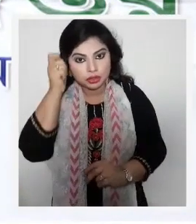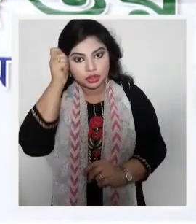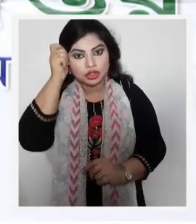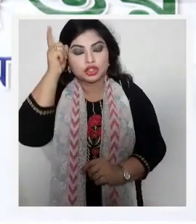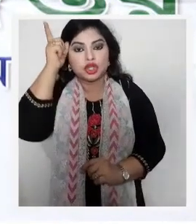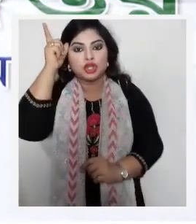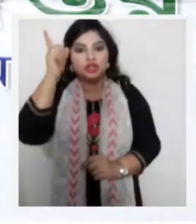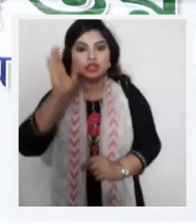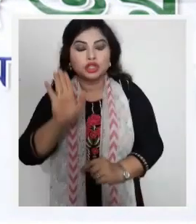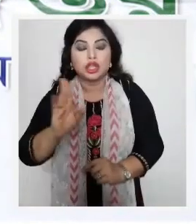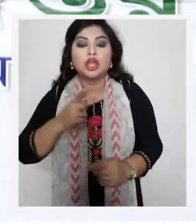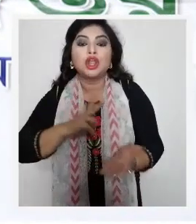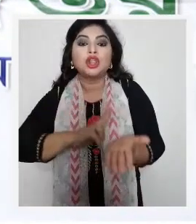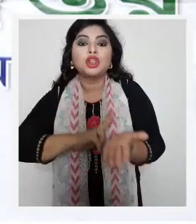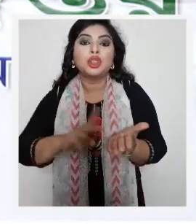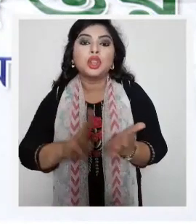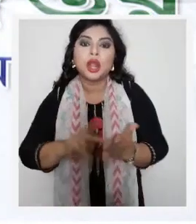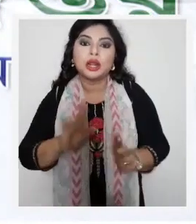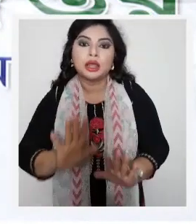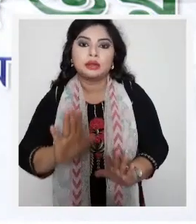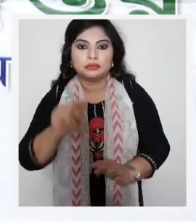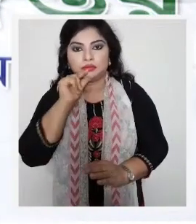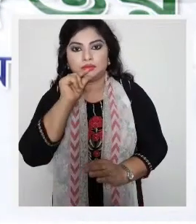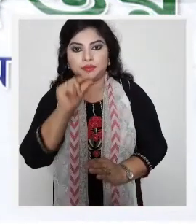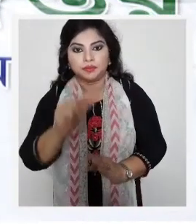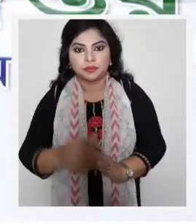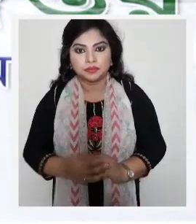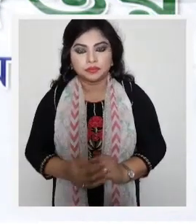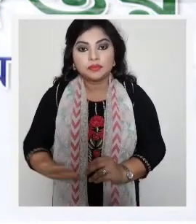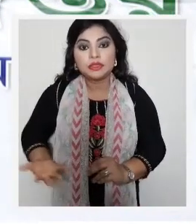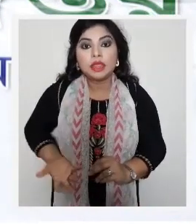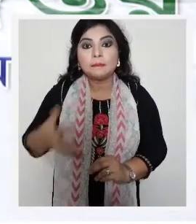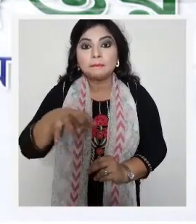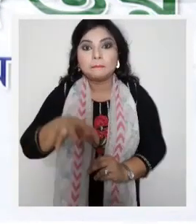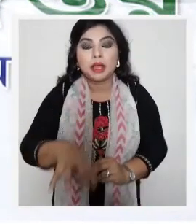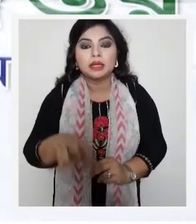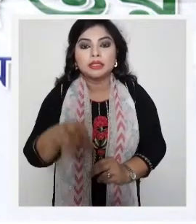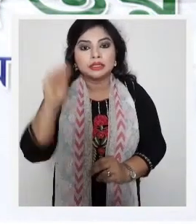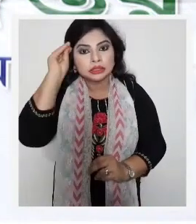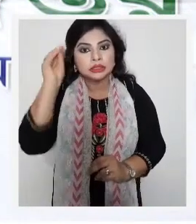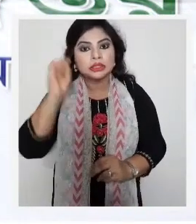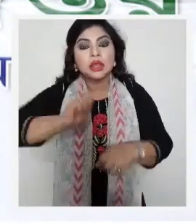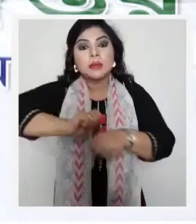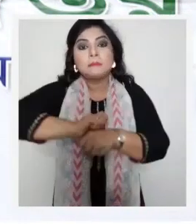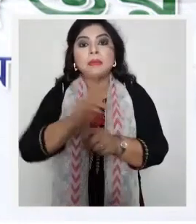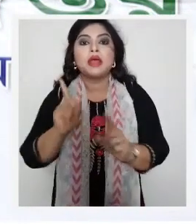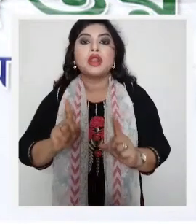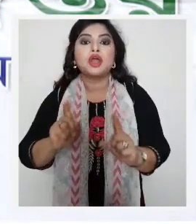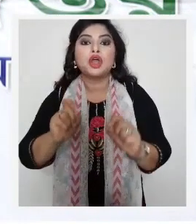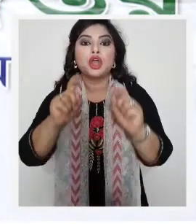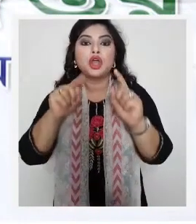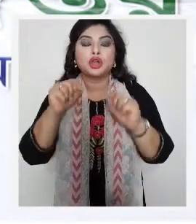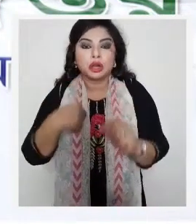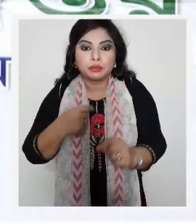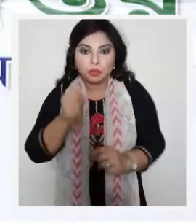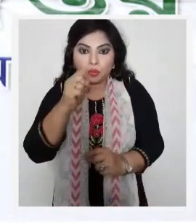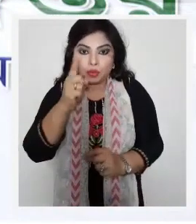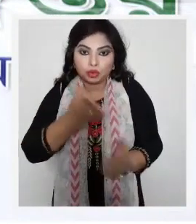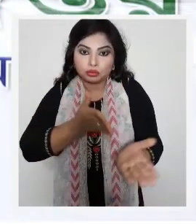পূর্বেই করোনা প্রতিরোধে যার যার অবস্থান থেকে সচেষ্ট থাকা, সচেতন এবং সতর্ক হওয়ার কোনো বিকল্প